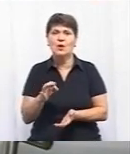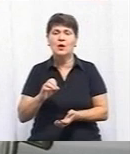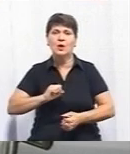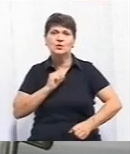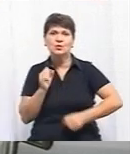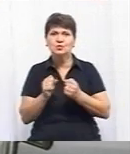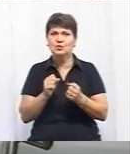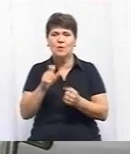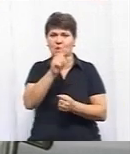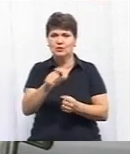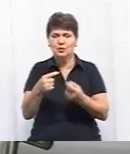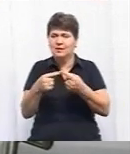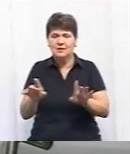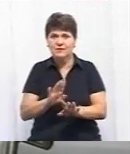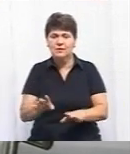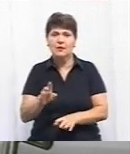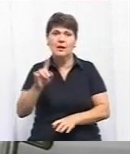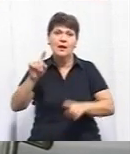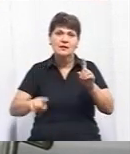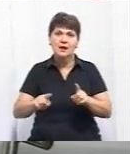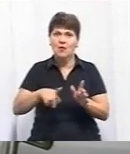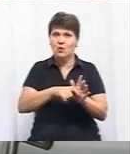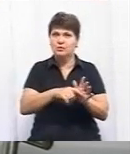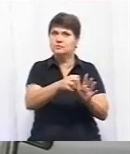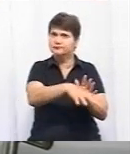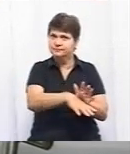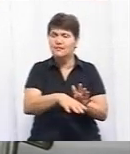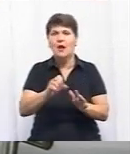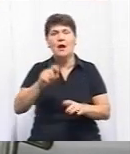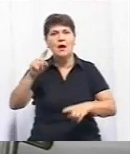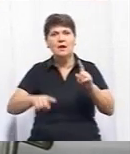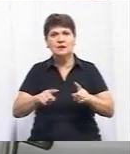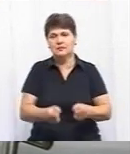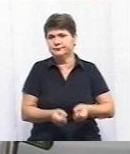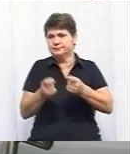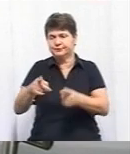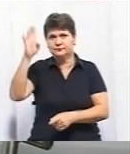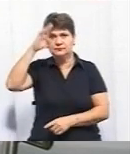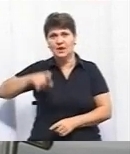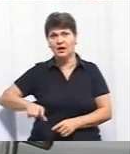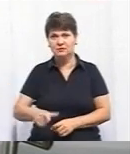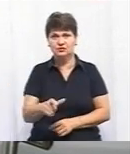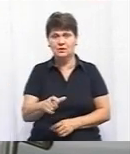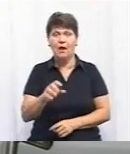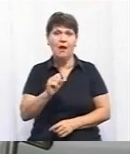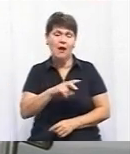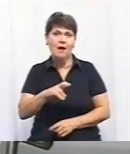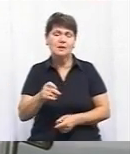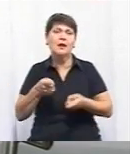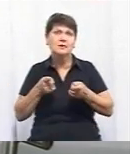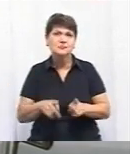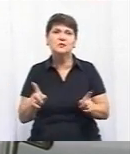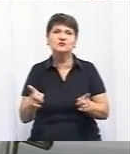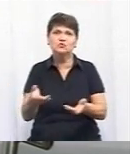не відрізняємося. Просто дехто кидає в урни хоча б, а дехто виносить його в річки. Але насправді все, що ми виробляємо,